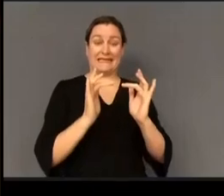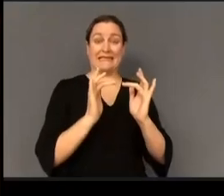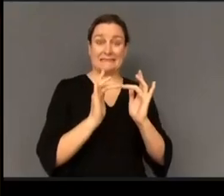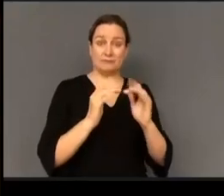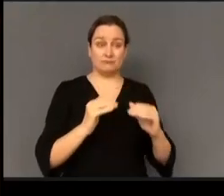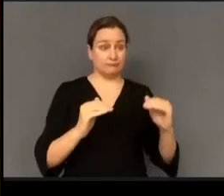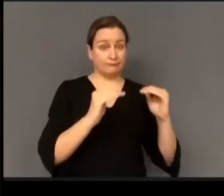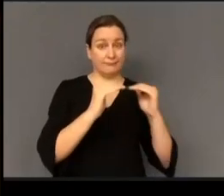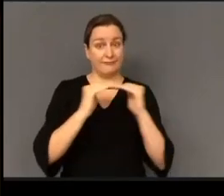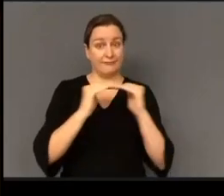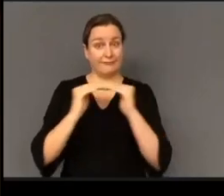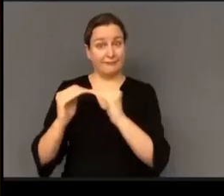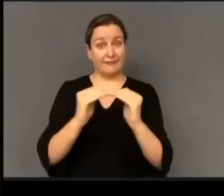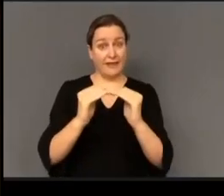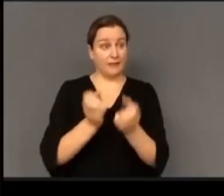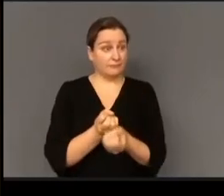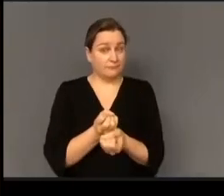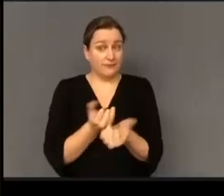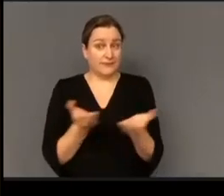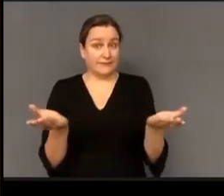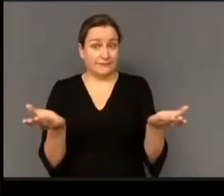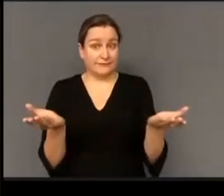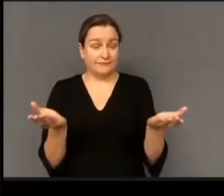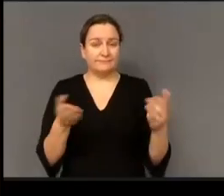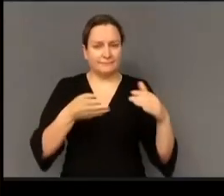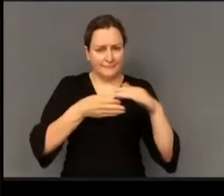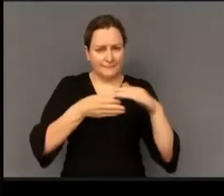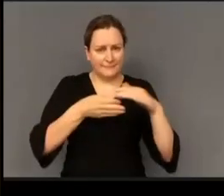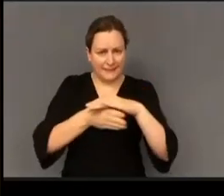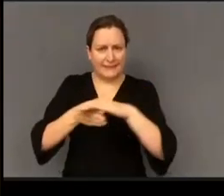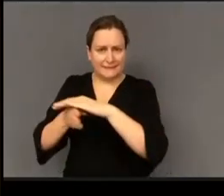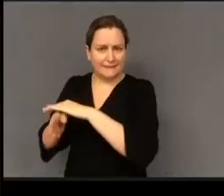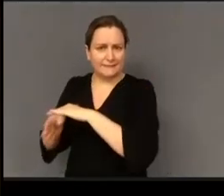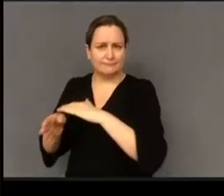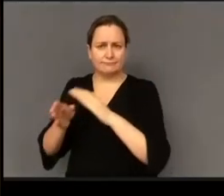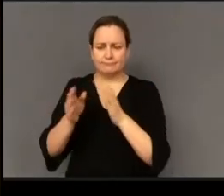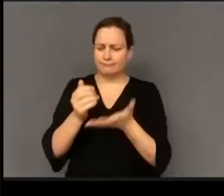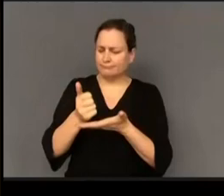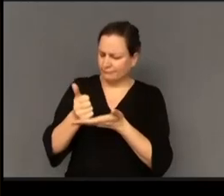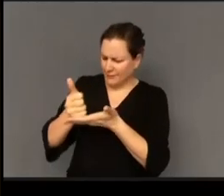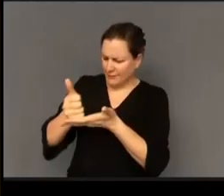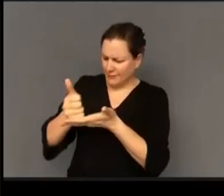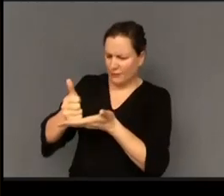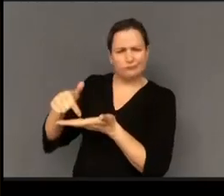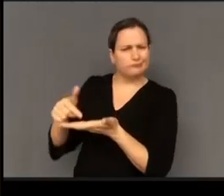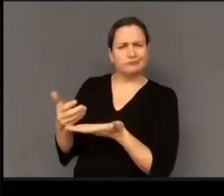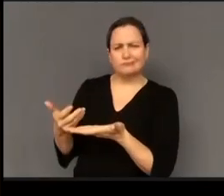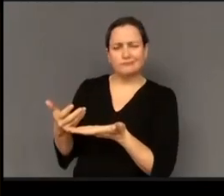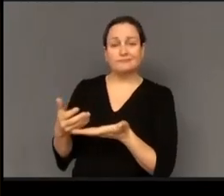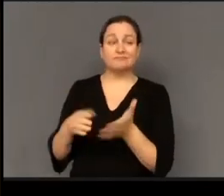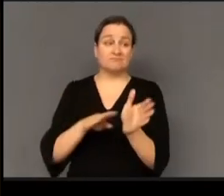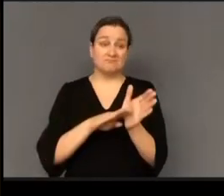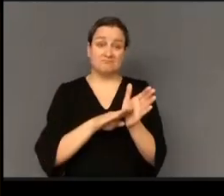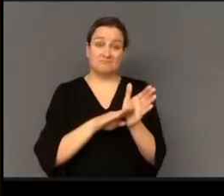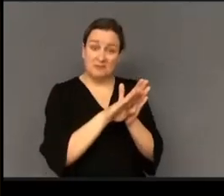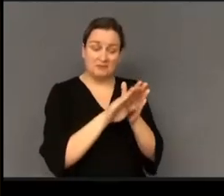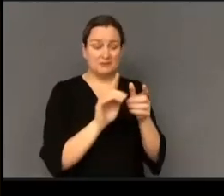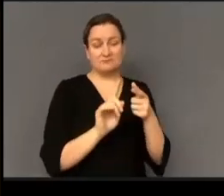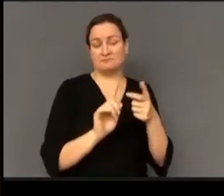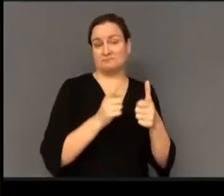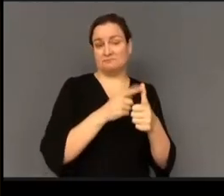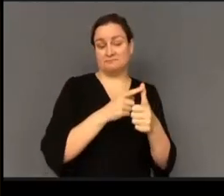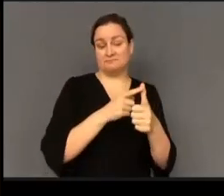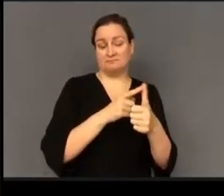た我々が直面する様々な課題の解決やえ人類のさらなる